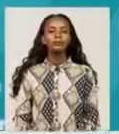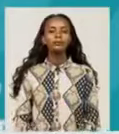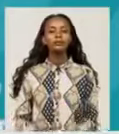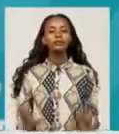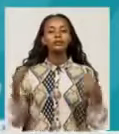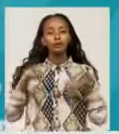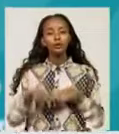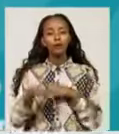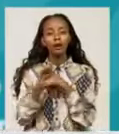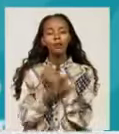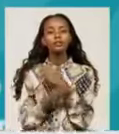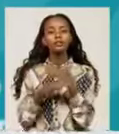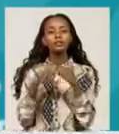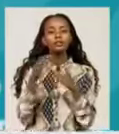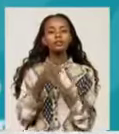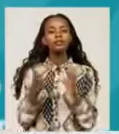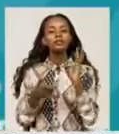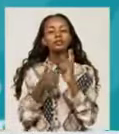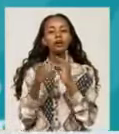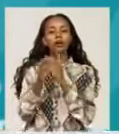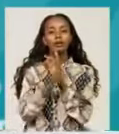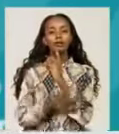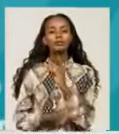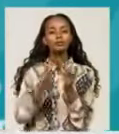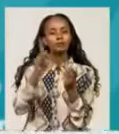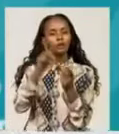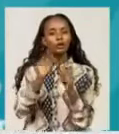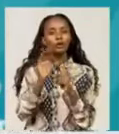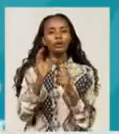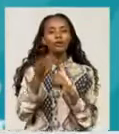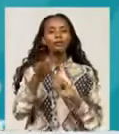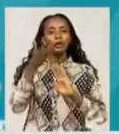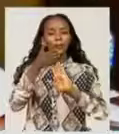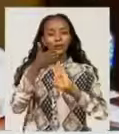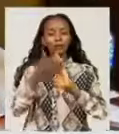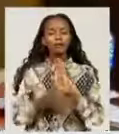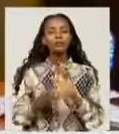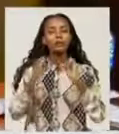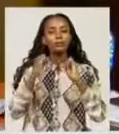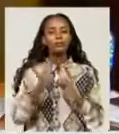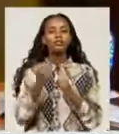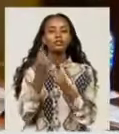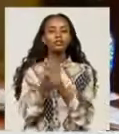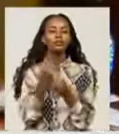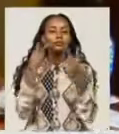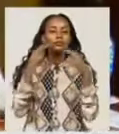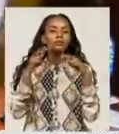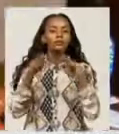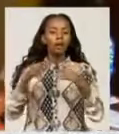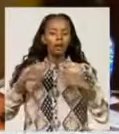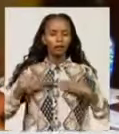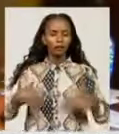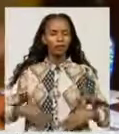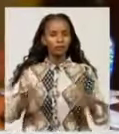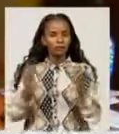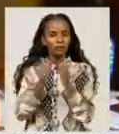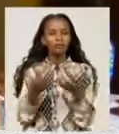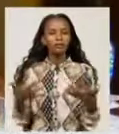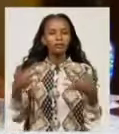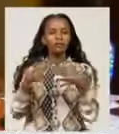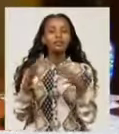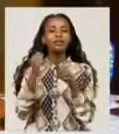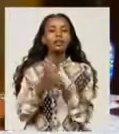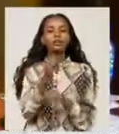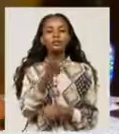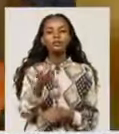ድሮ በሀገር ደረጃ የሚካሄደውን ስድስተኛ ሀገራዊ ምርጫ በተሳካ ሁኔታ ለማከናወን የሚያስችል ተግባር ከሚመለከታቸው አካላት ጋር በቅንጅት እየተሰራ